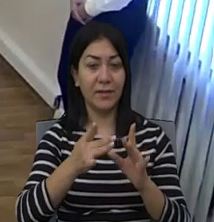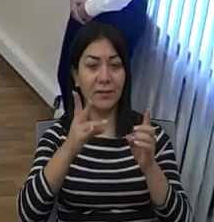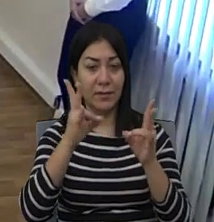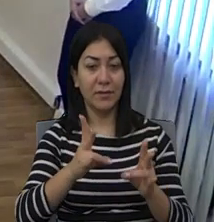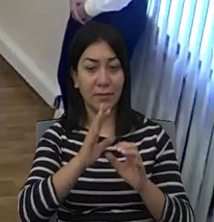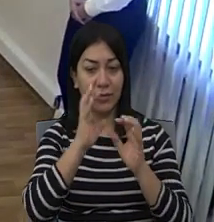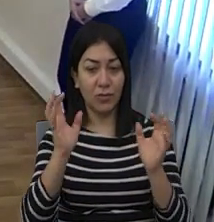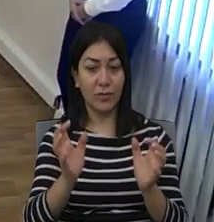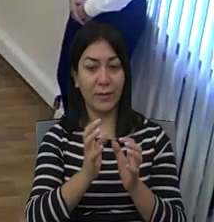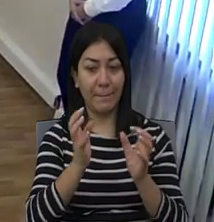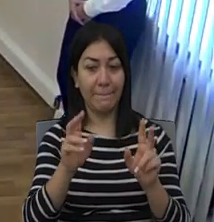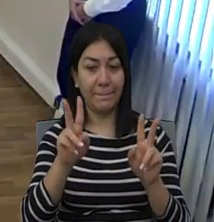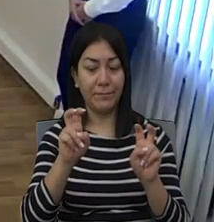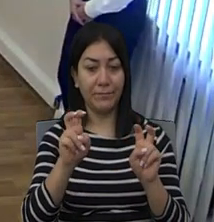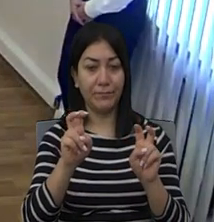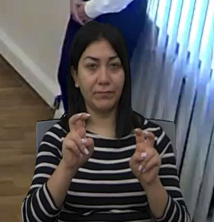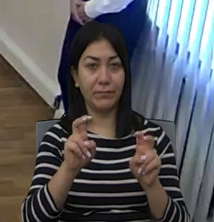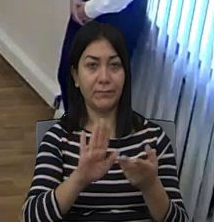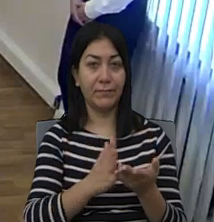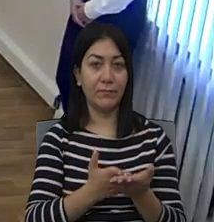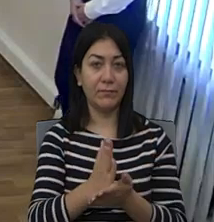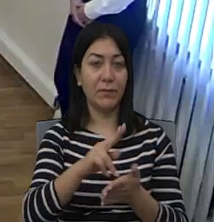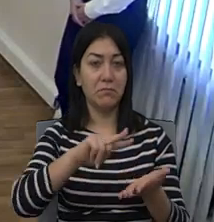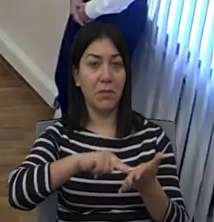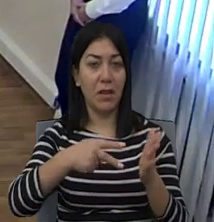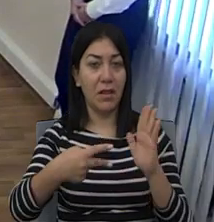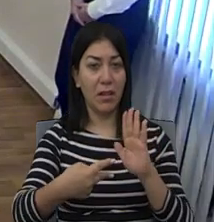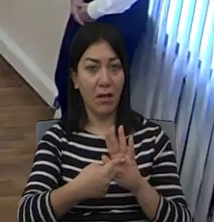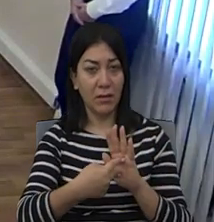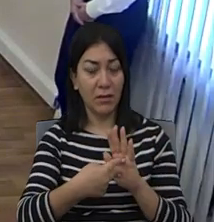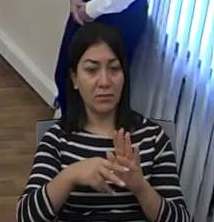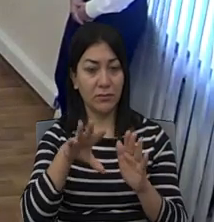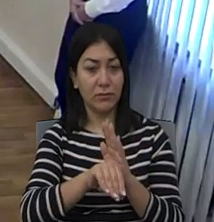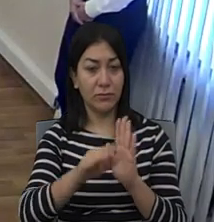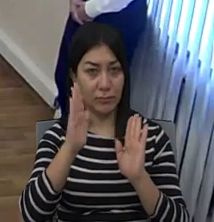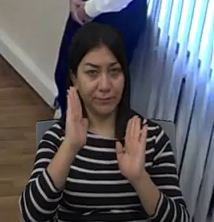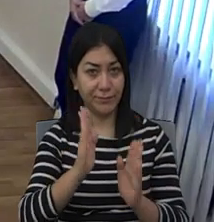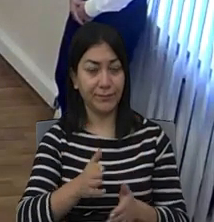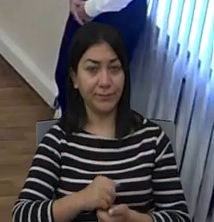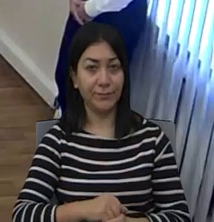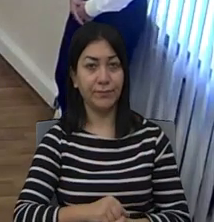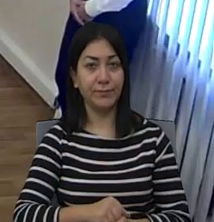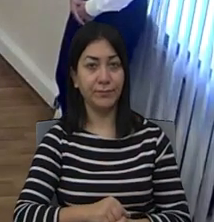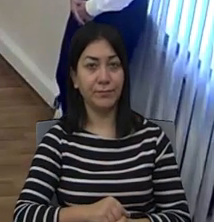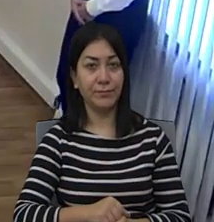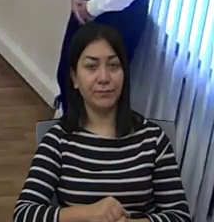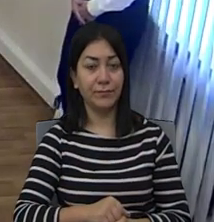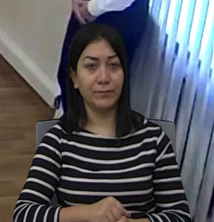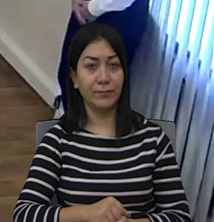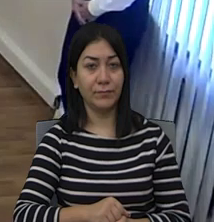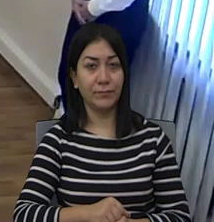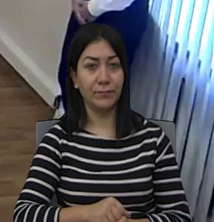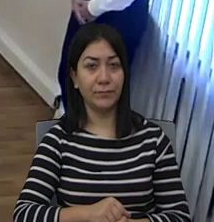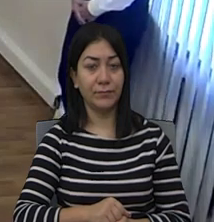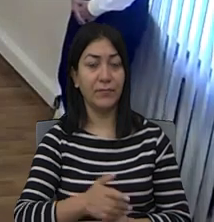կիբերանվտանգության ոլորտի ուրեմն ռազմավարական պլանավորումը, որը մաս կկազմի